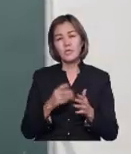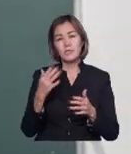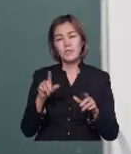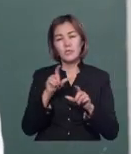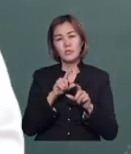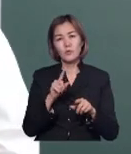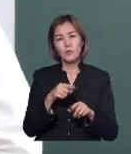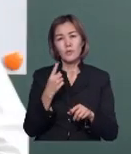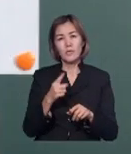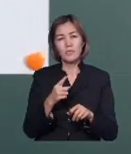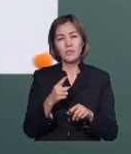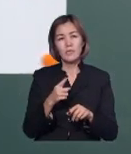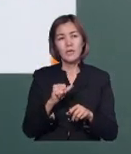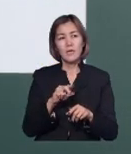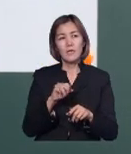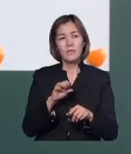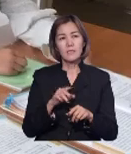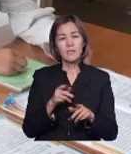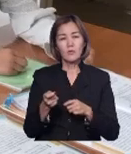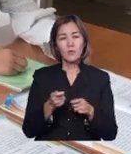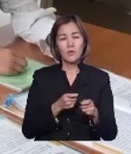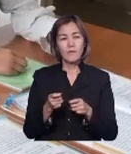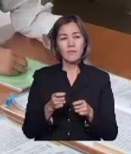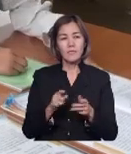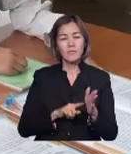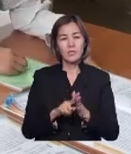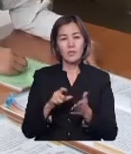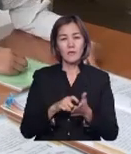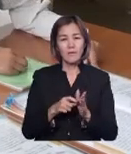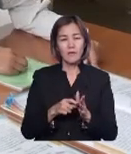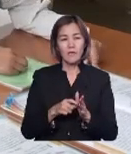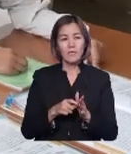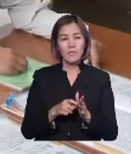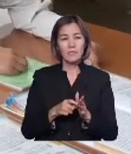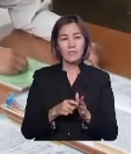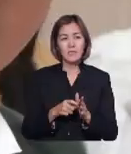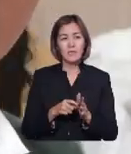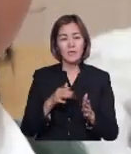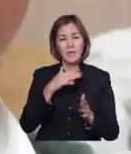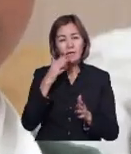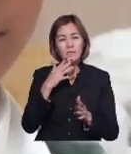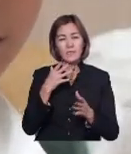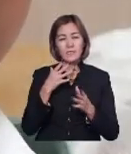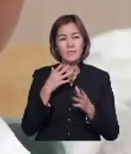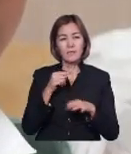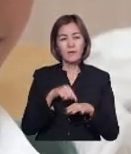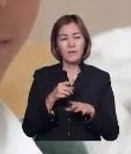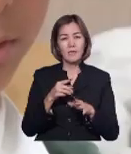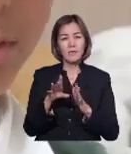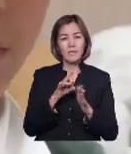один имени брал Сарина сейчас она руководитель начального класса по её словам именно отец когда-то повлиял выбор